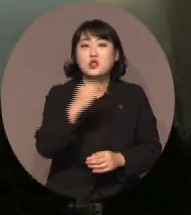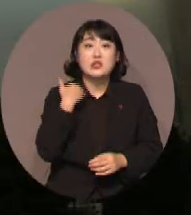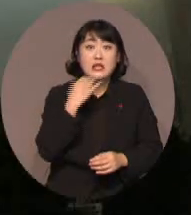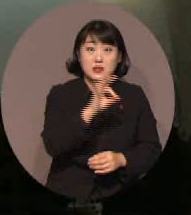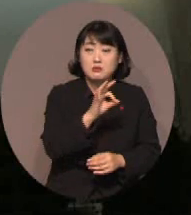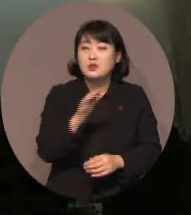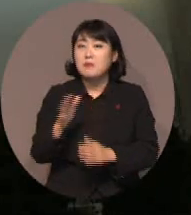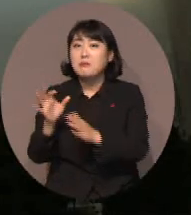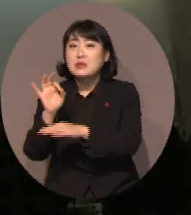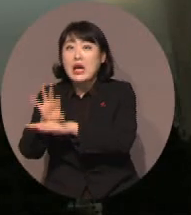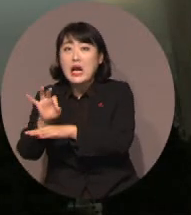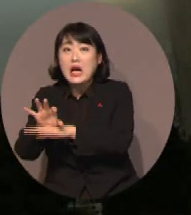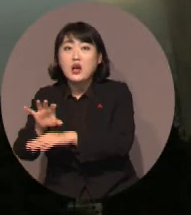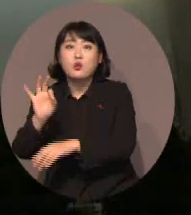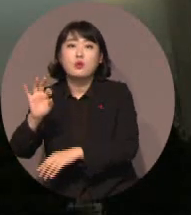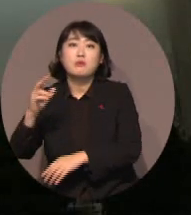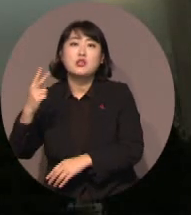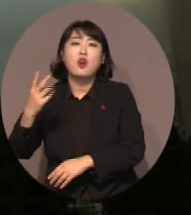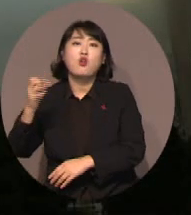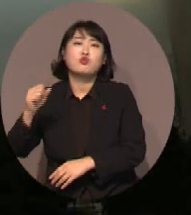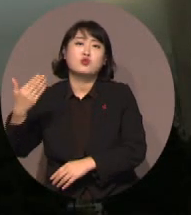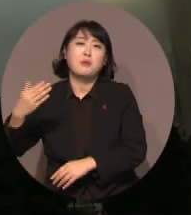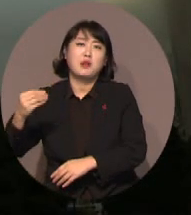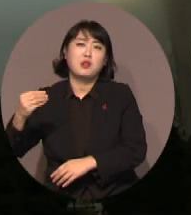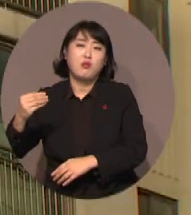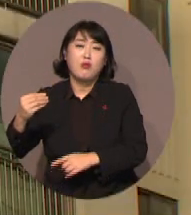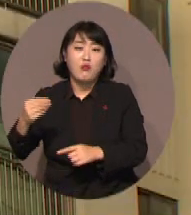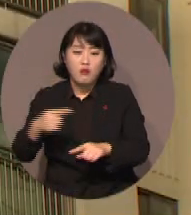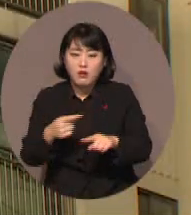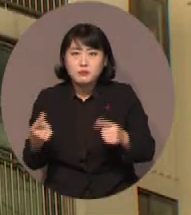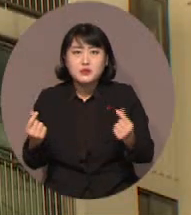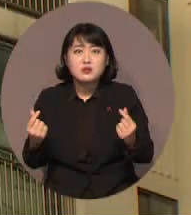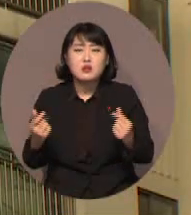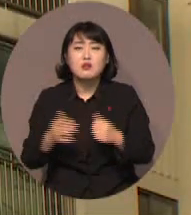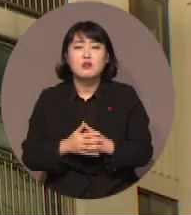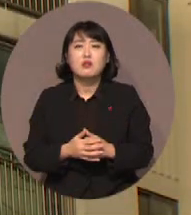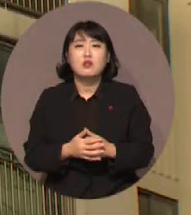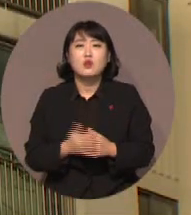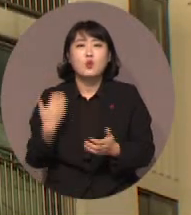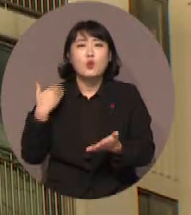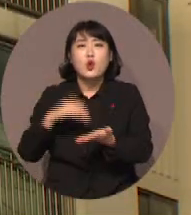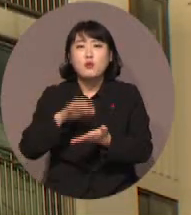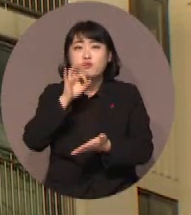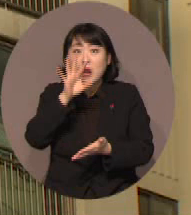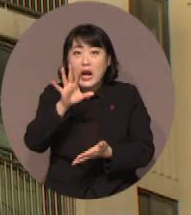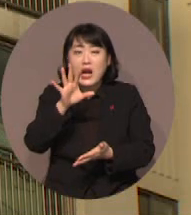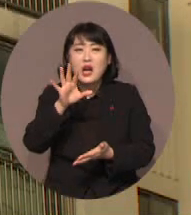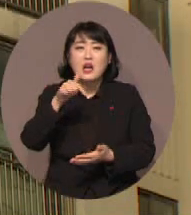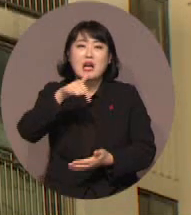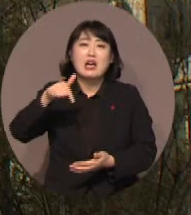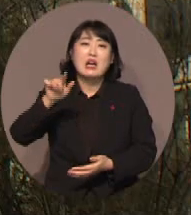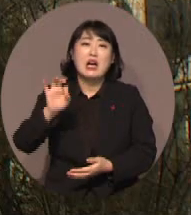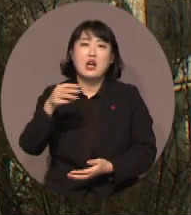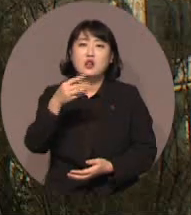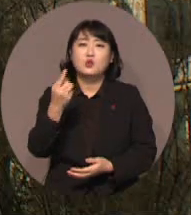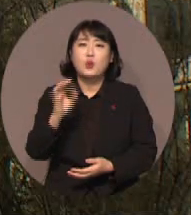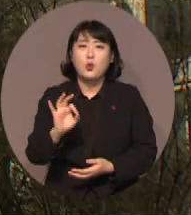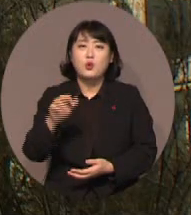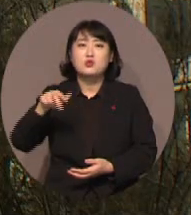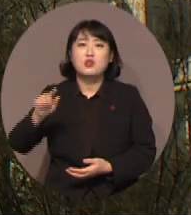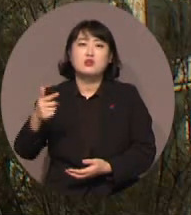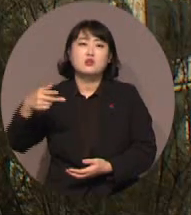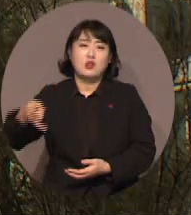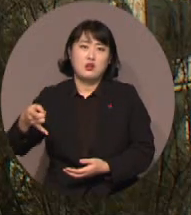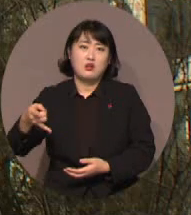보통 전세가 유리 80%를 넘으면 전세금을 돌려받기 힘든 깡통전세로 분류하는데이